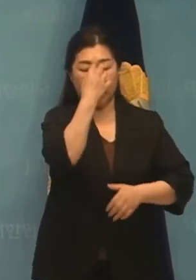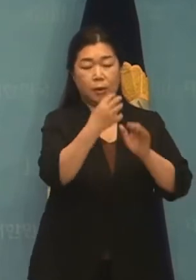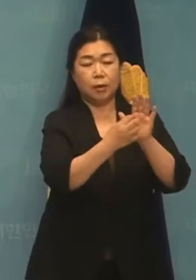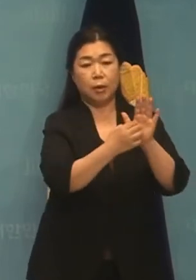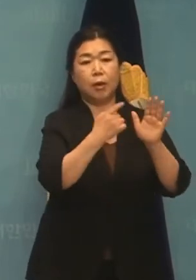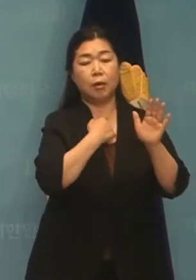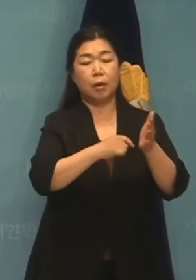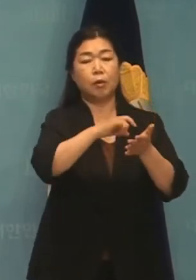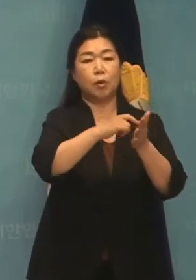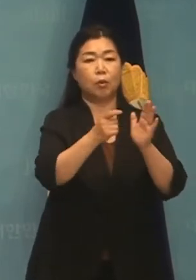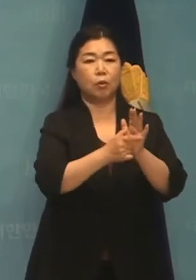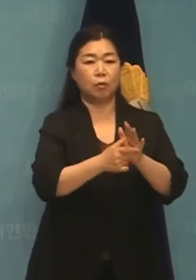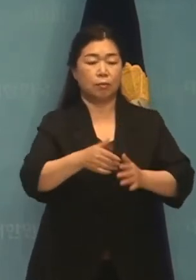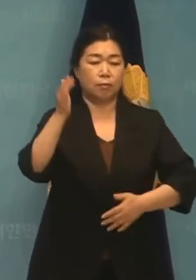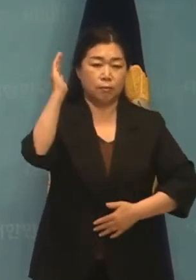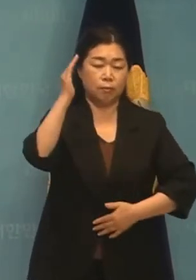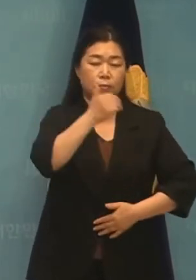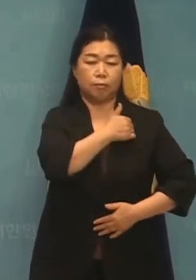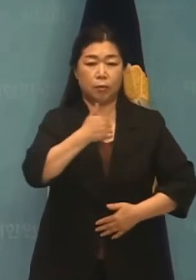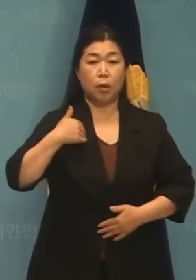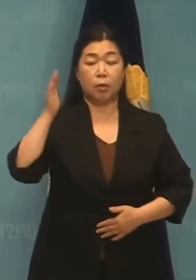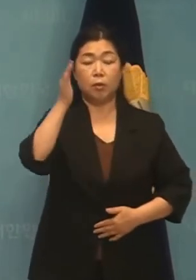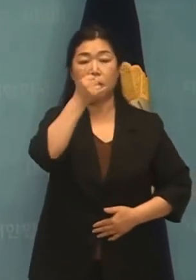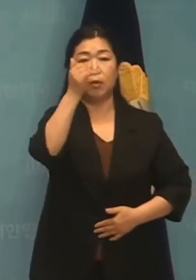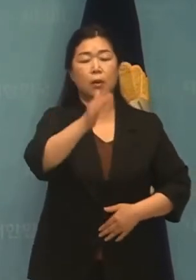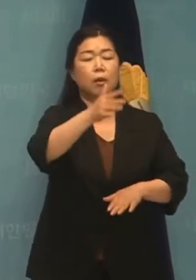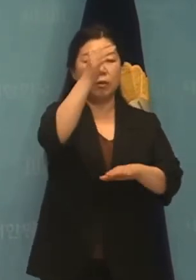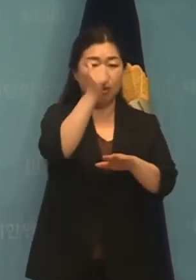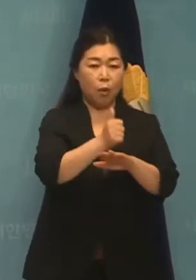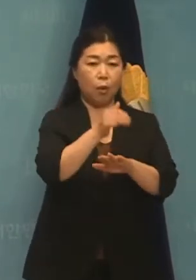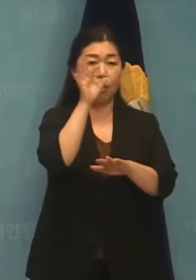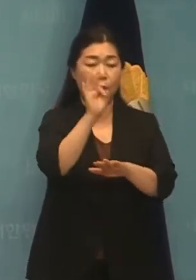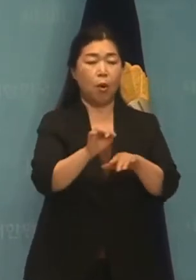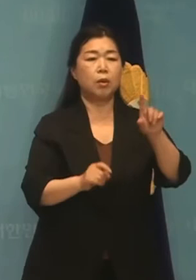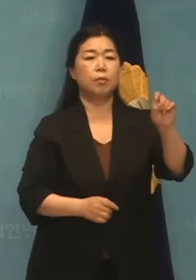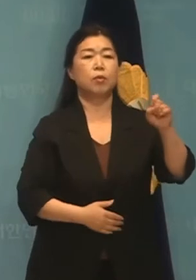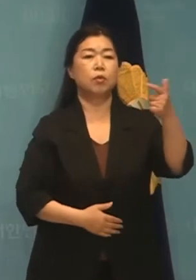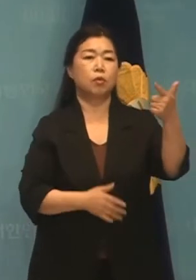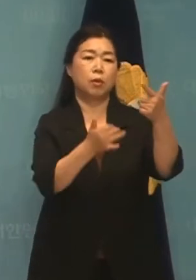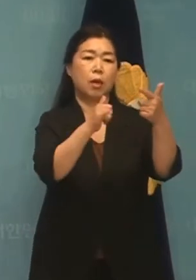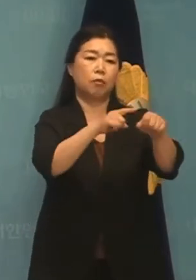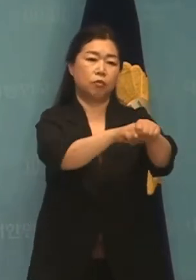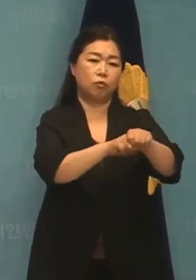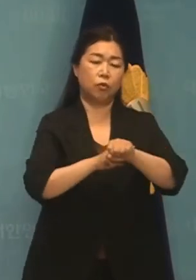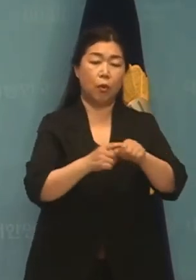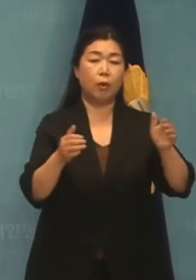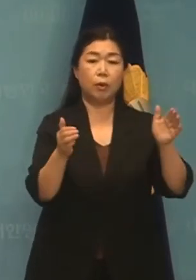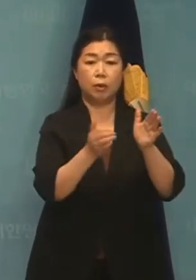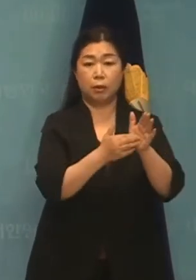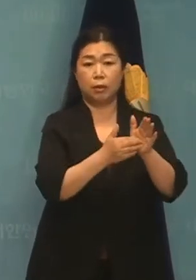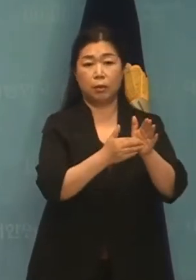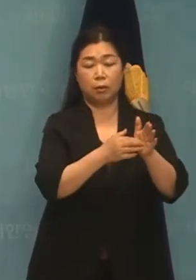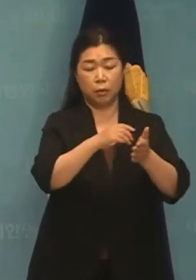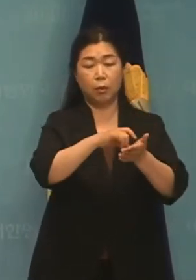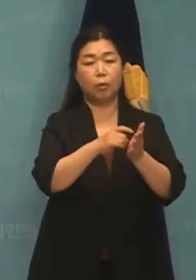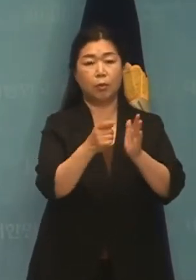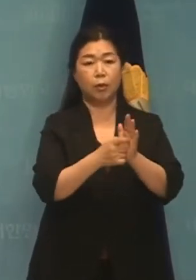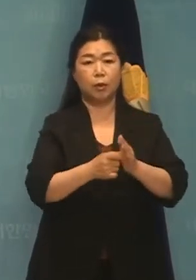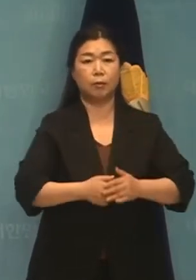폐가망신시키겠다며 후원장담했지만 고작 16명을 구속한 데 그친